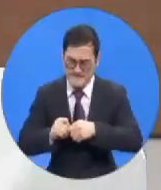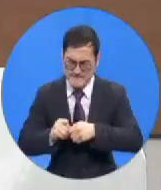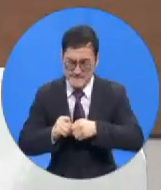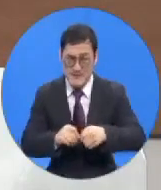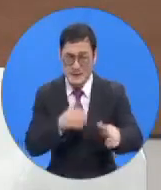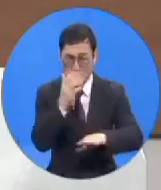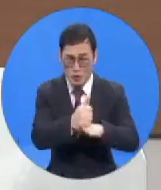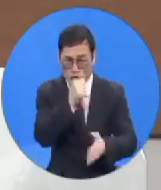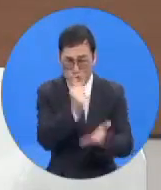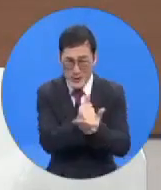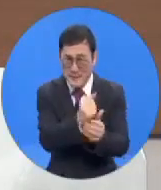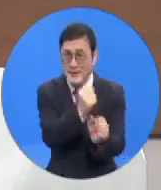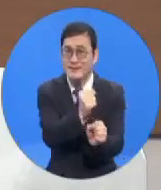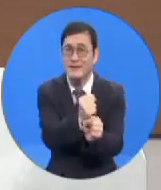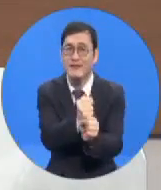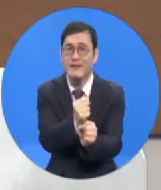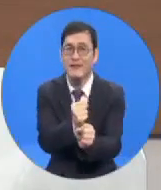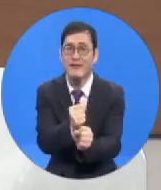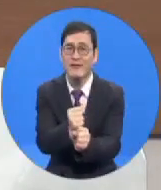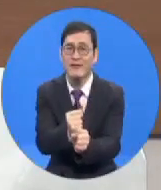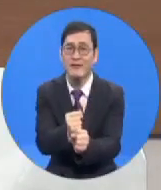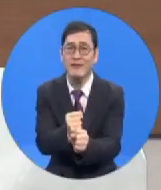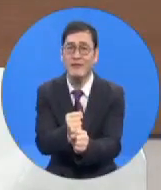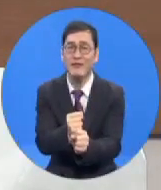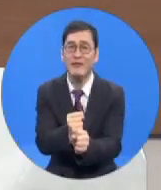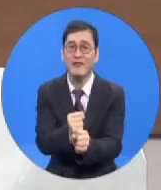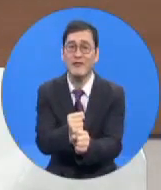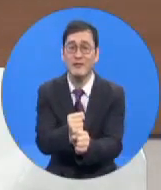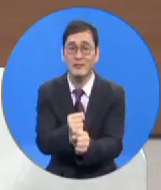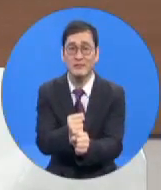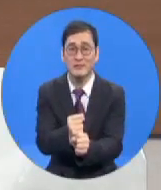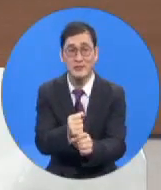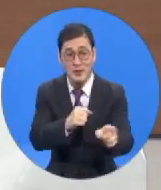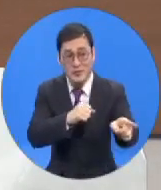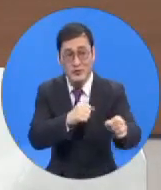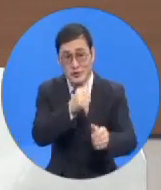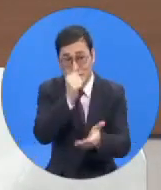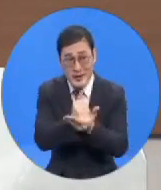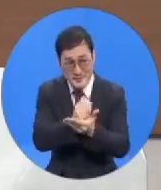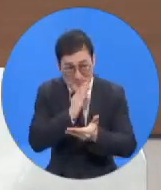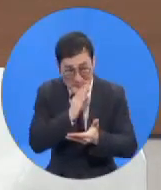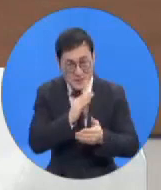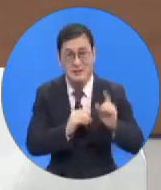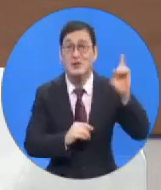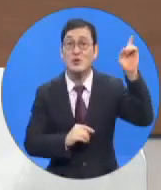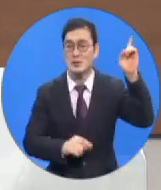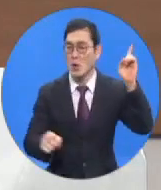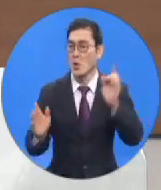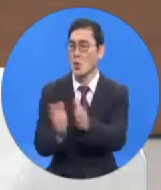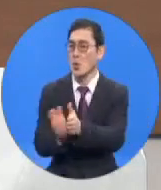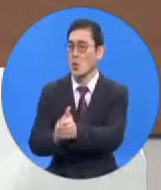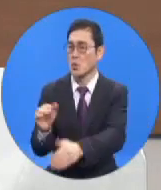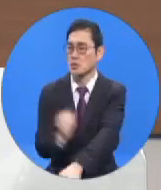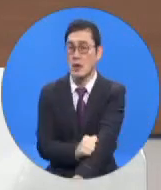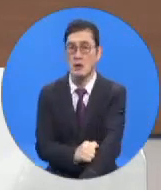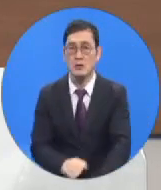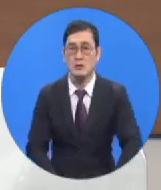유죄 시켰다라고 또 이제 박수를 쳤단 말입니다. 이제는 정말로 저는 이런 총체적인 부분에 대해